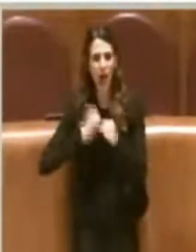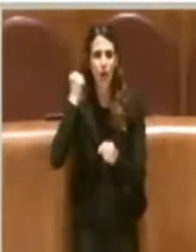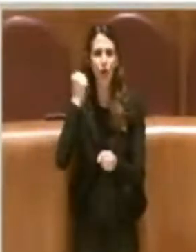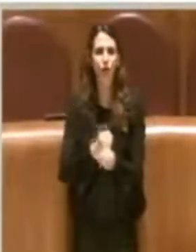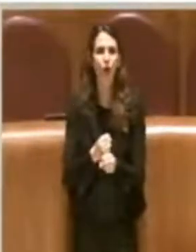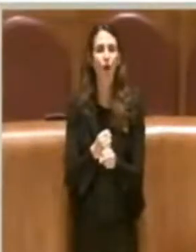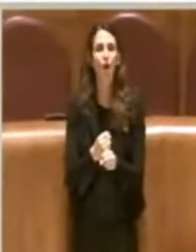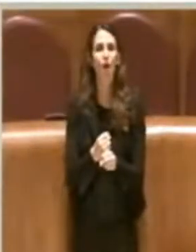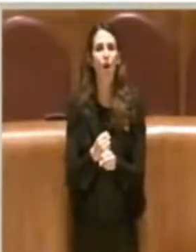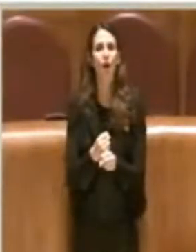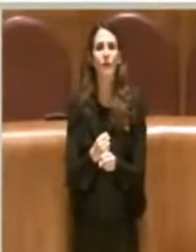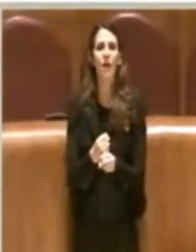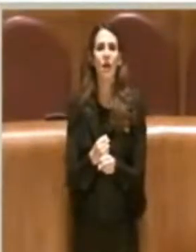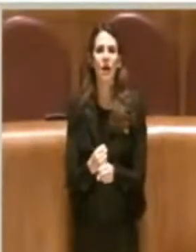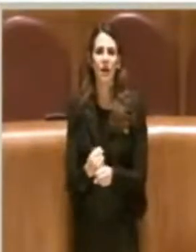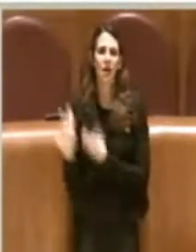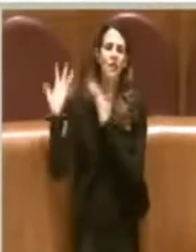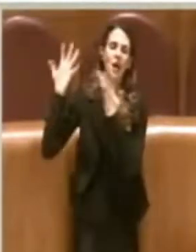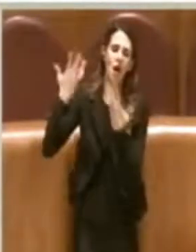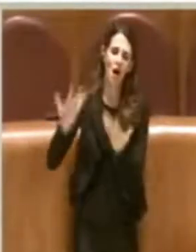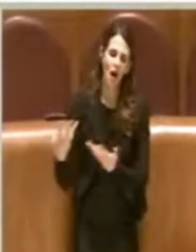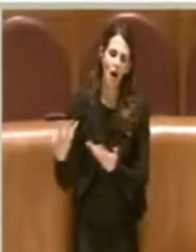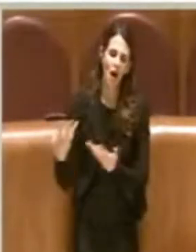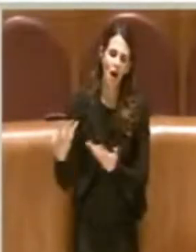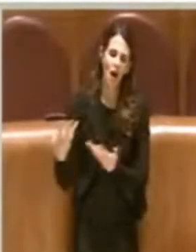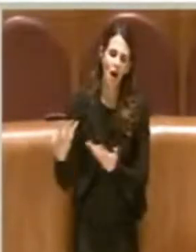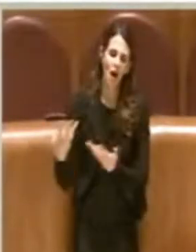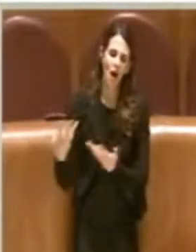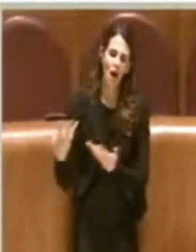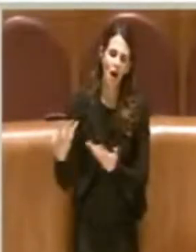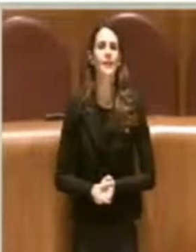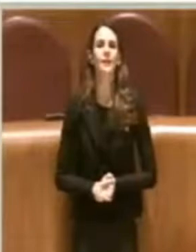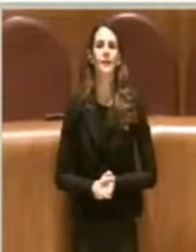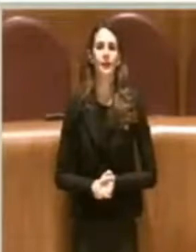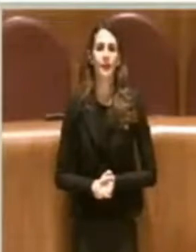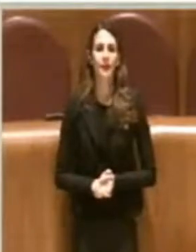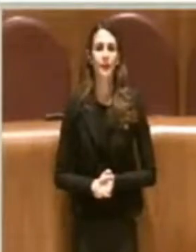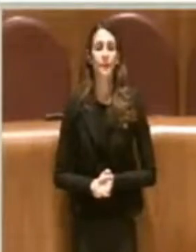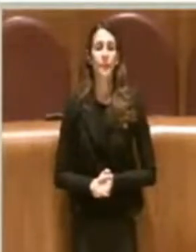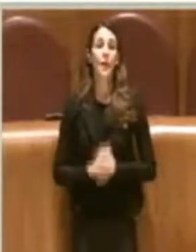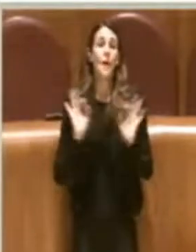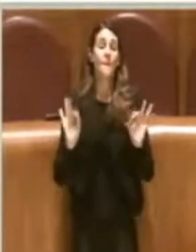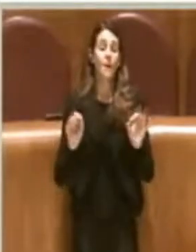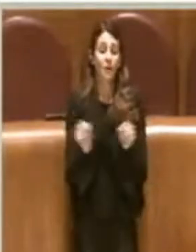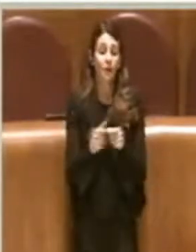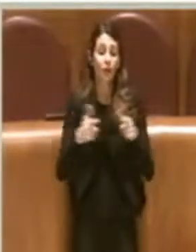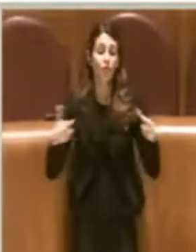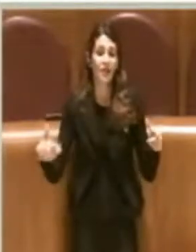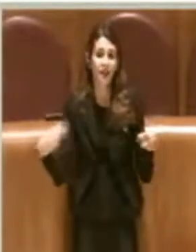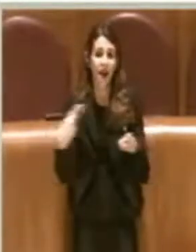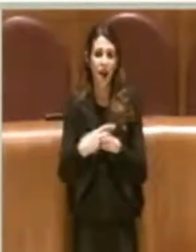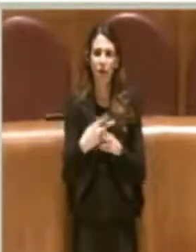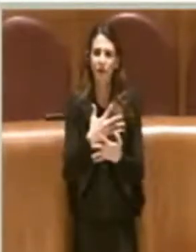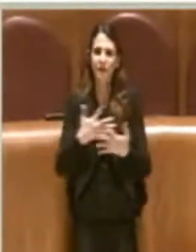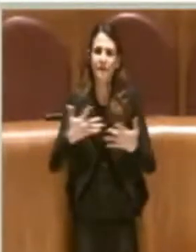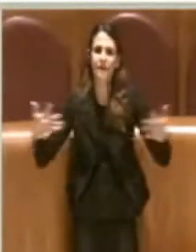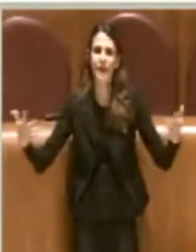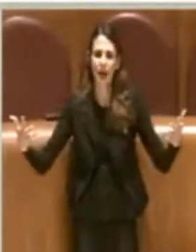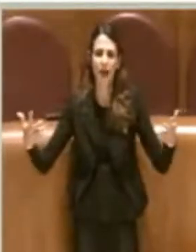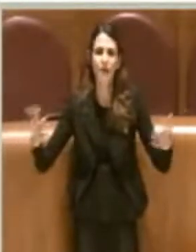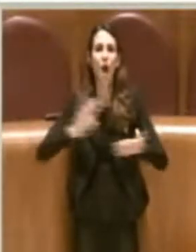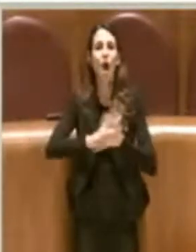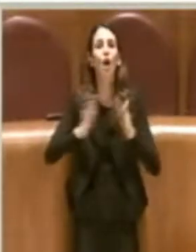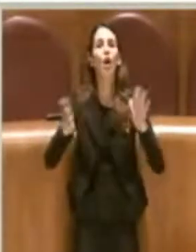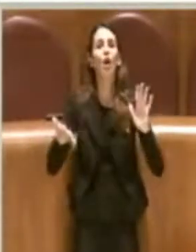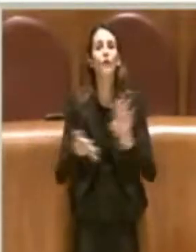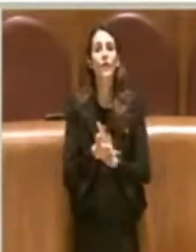insomma da decenni ovviamente di aspetti che riguardano la città di roma che è molto estesa di contratti quindi di